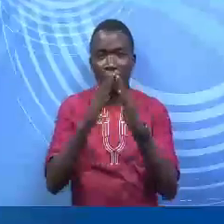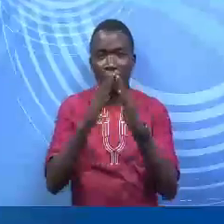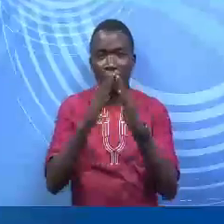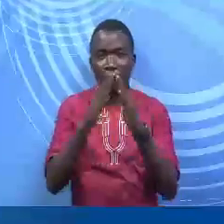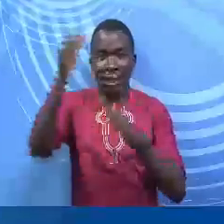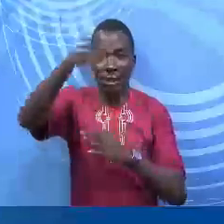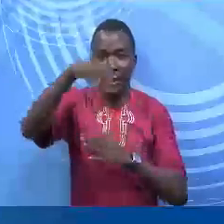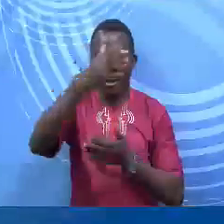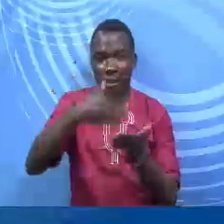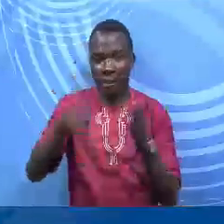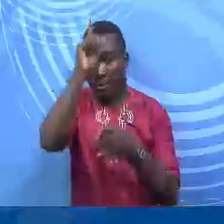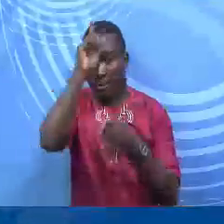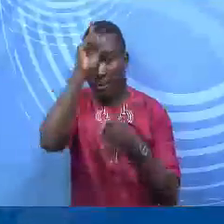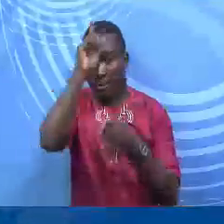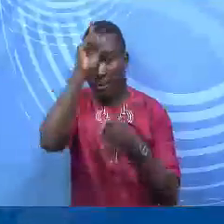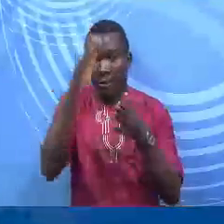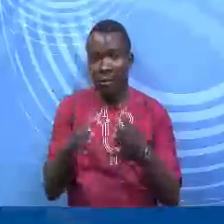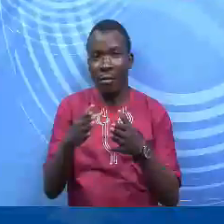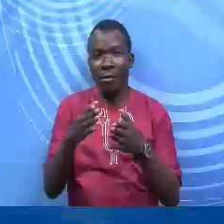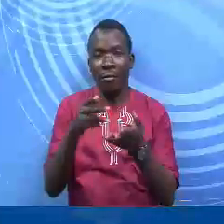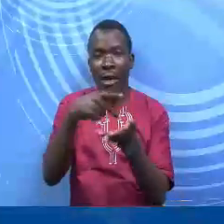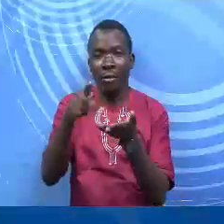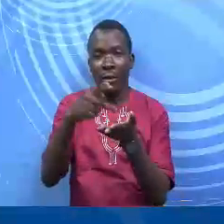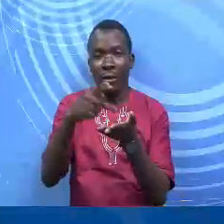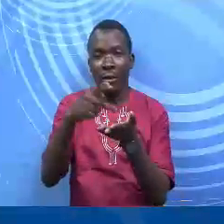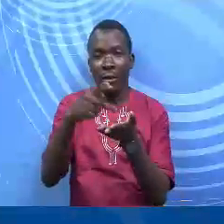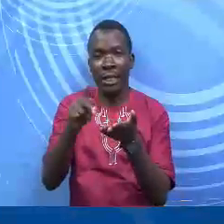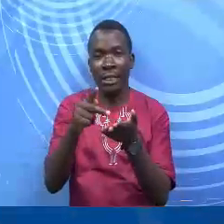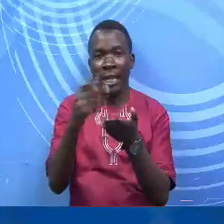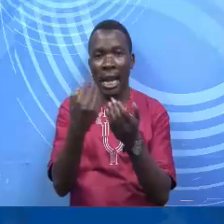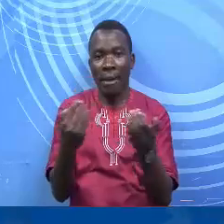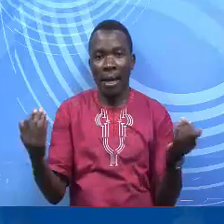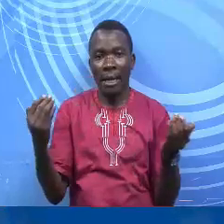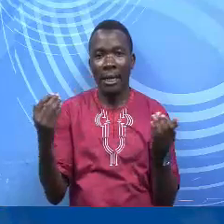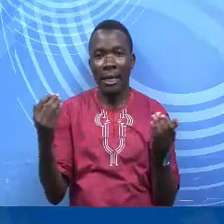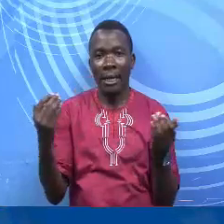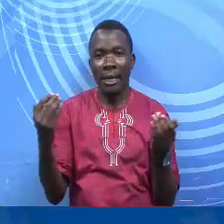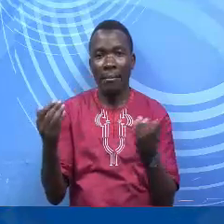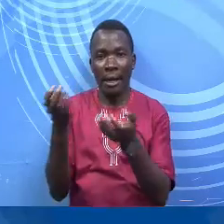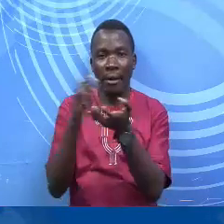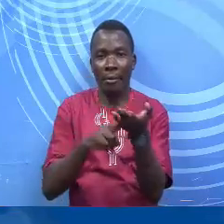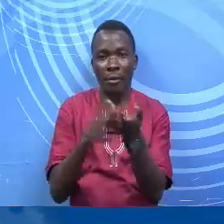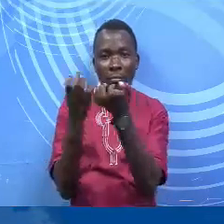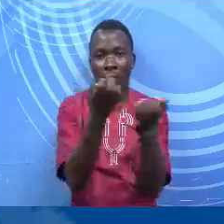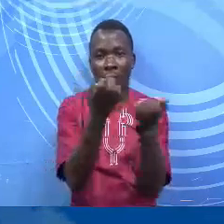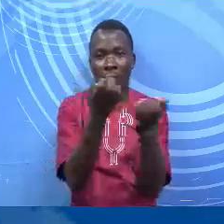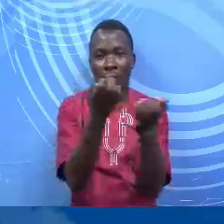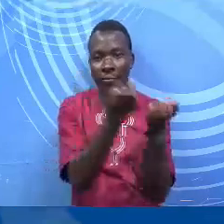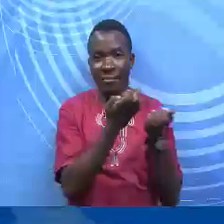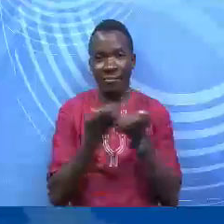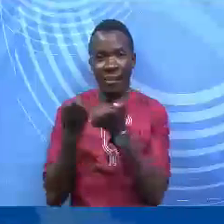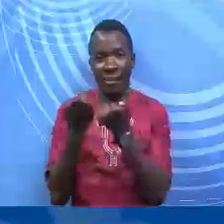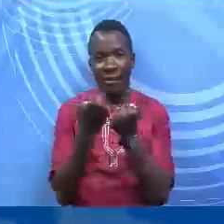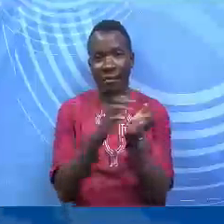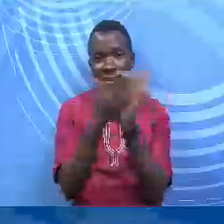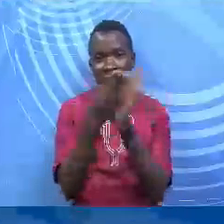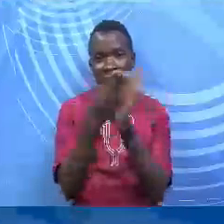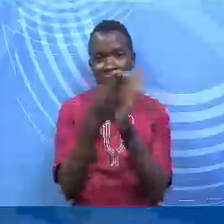hari bamwe mu baturage basigaye bakodesha abana bakirirwa babasabisha bigize ababyeyi